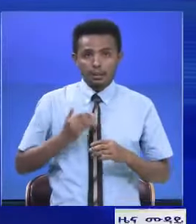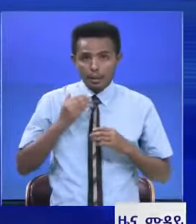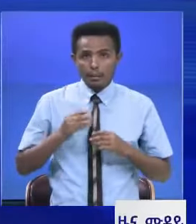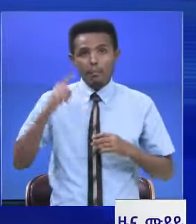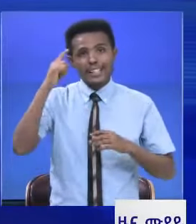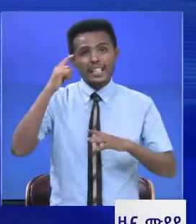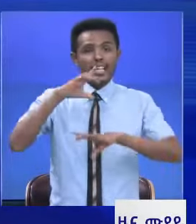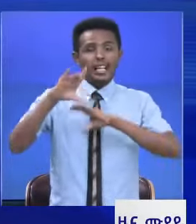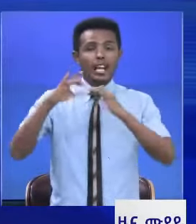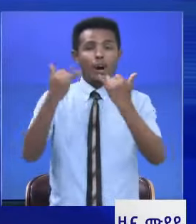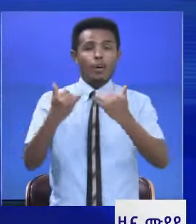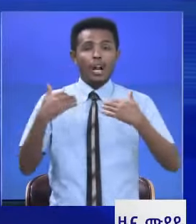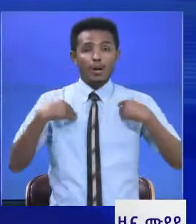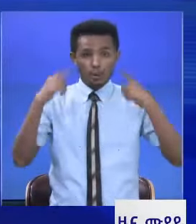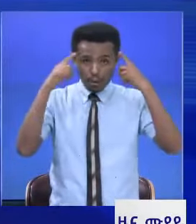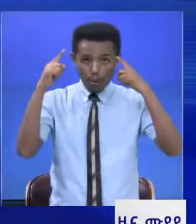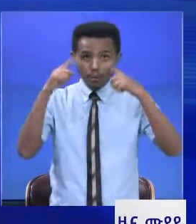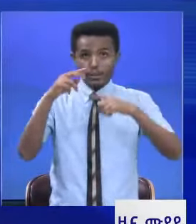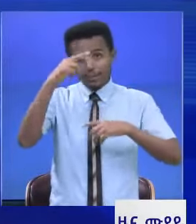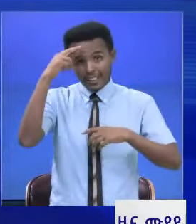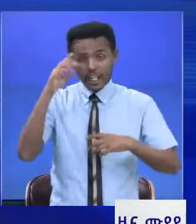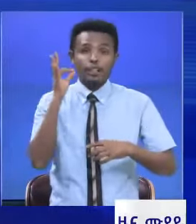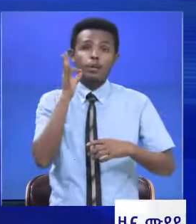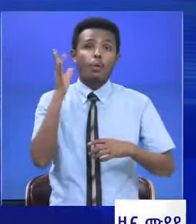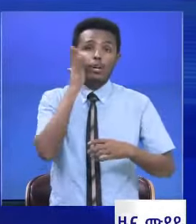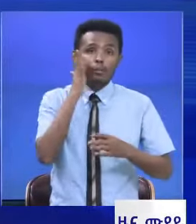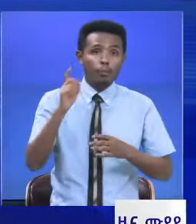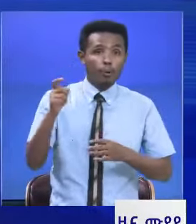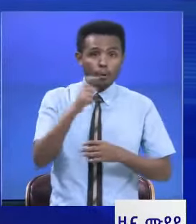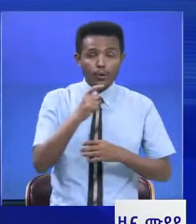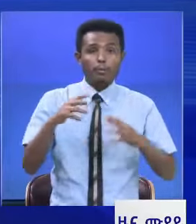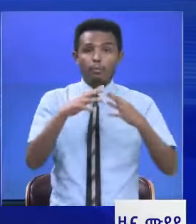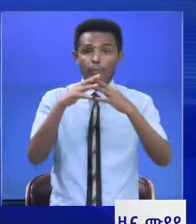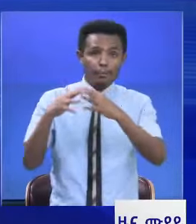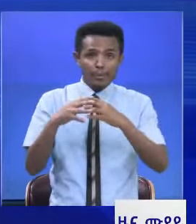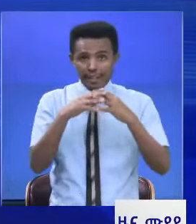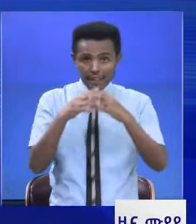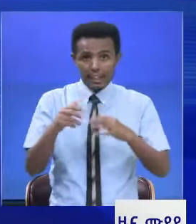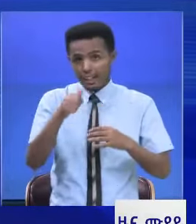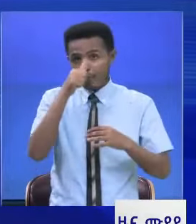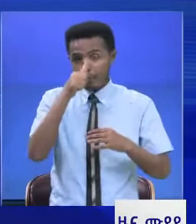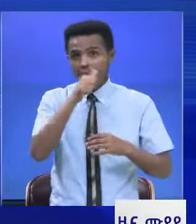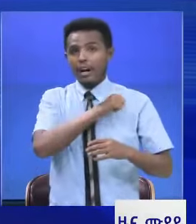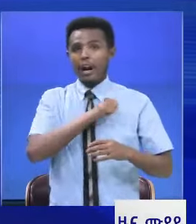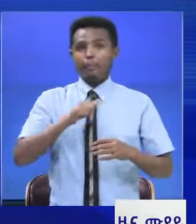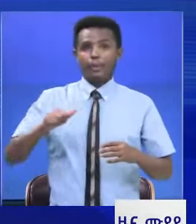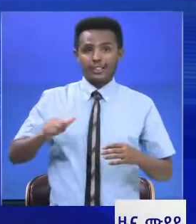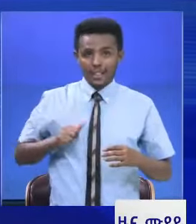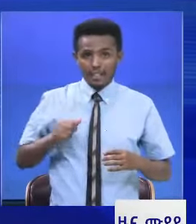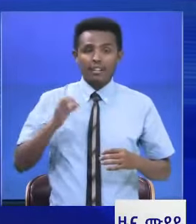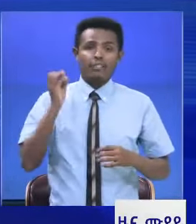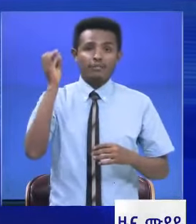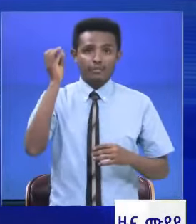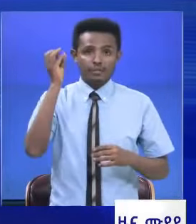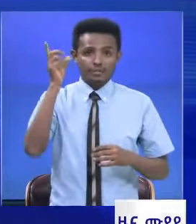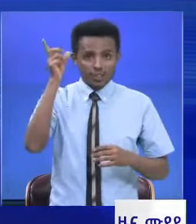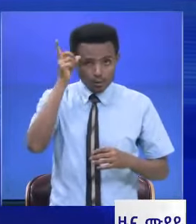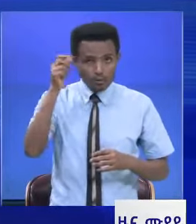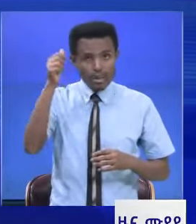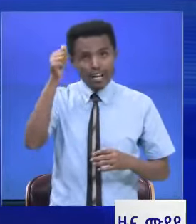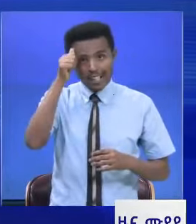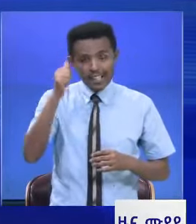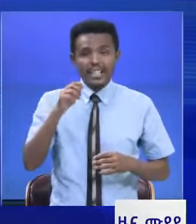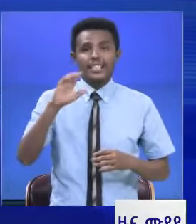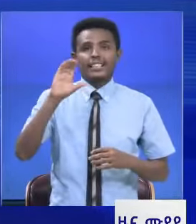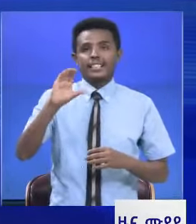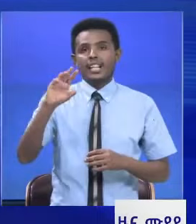በትግራይ ክልል አሁን ላለው ቀውስ ምክንያቱ ህወሃት መሆኑን በአሜሪካ የኢትዮጵያ አምባሳደር ፍጹም አረጋ ከሲኤንኤን የቴሌቪዥን ጣቢያ